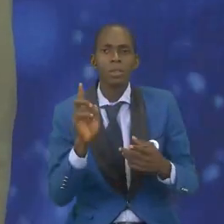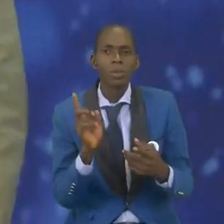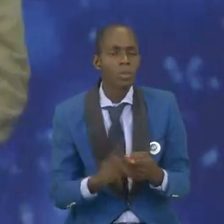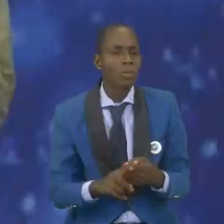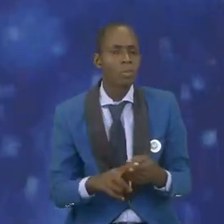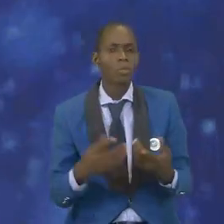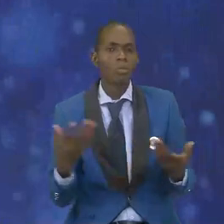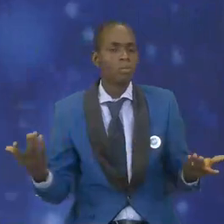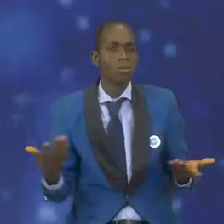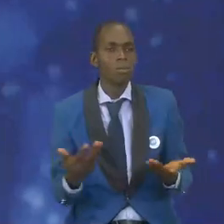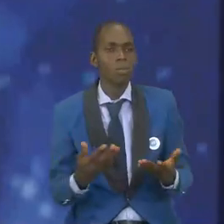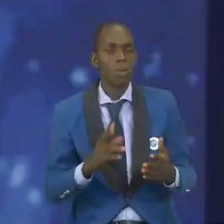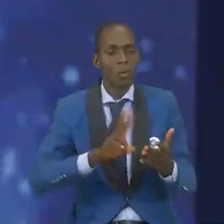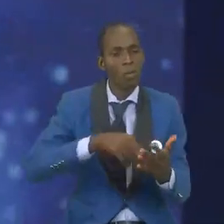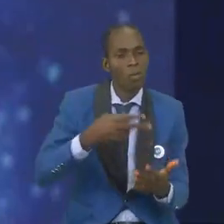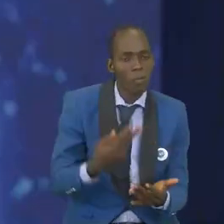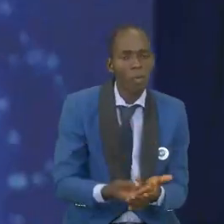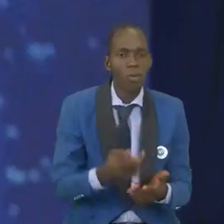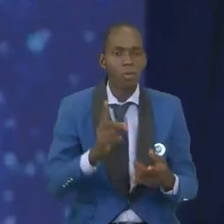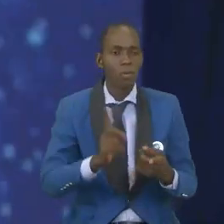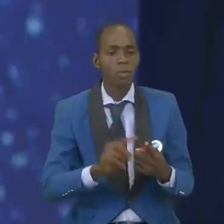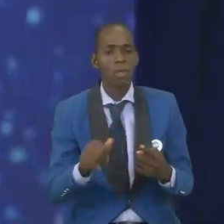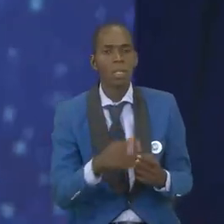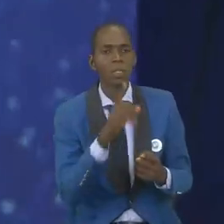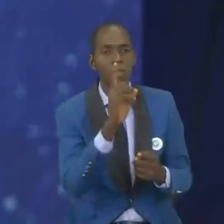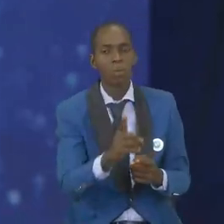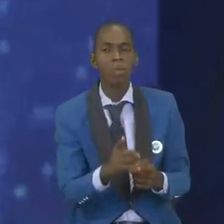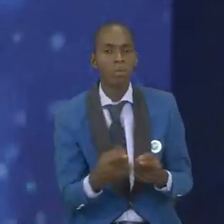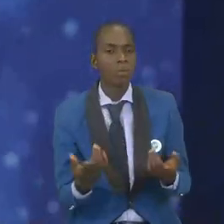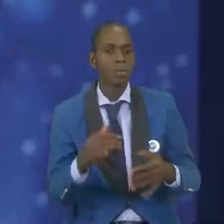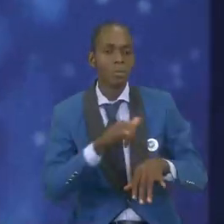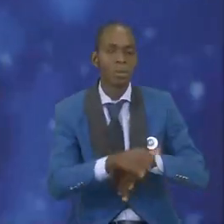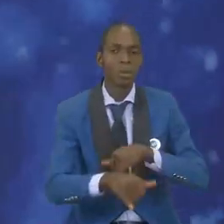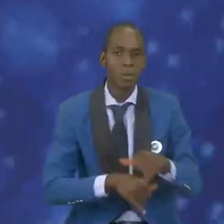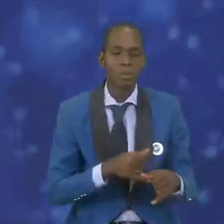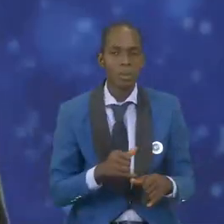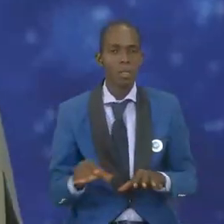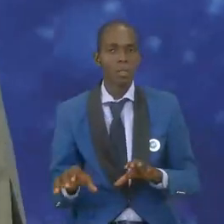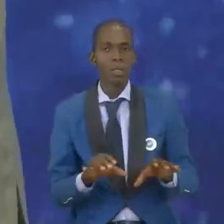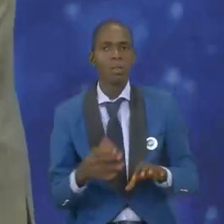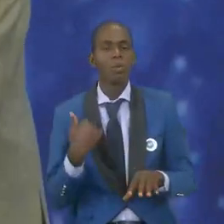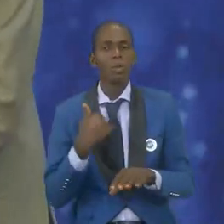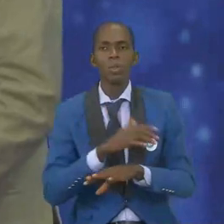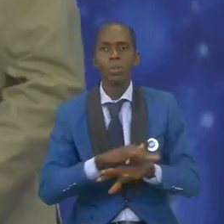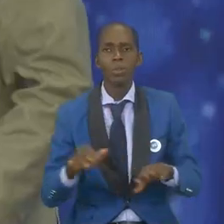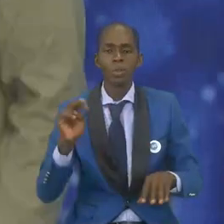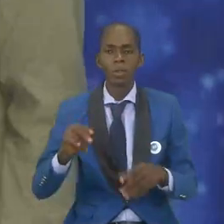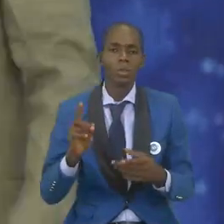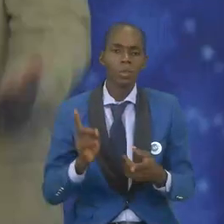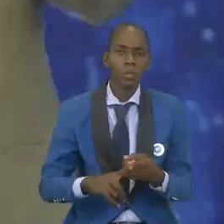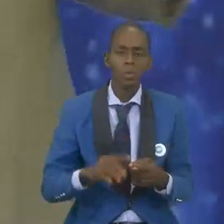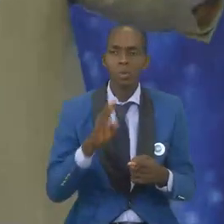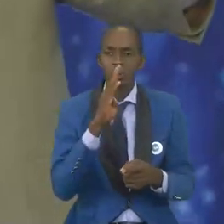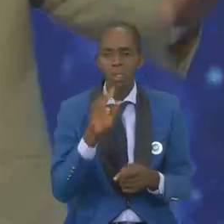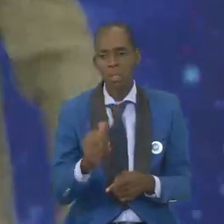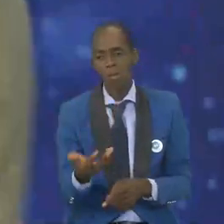avoir. Nous n'avons pas besoin de lécher les bottes de quelqu'un. Nous ne devons pas